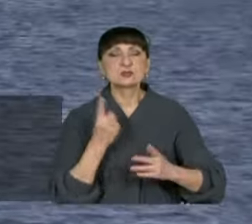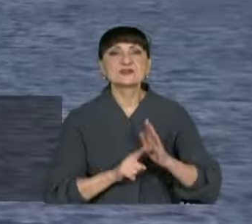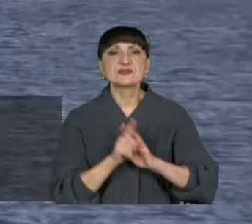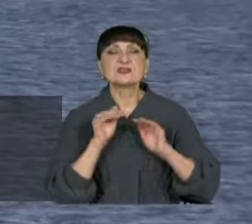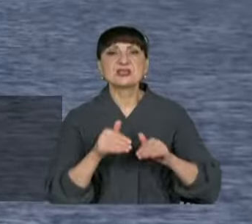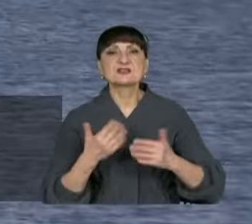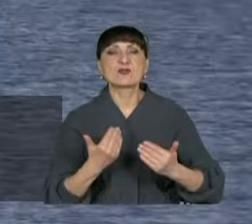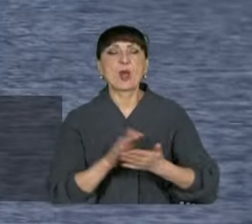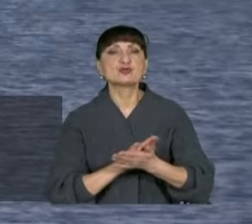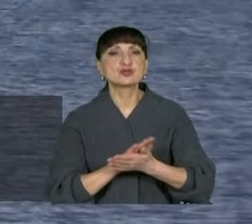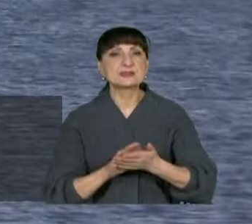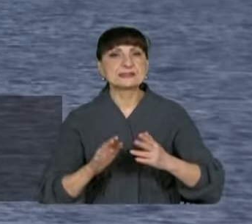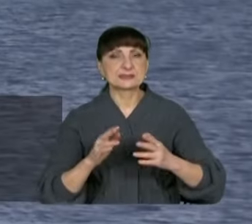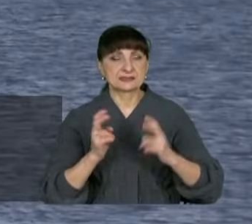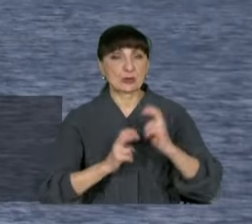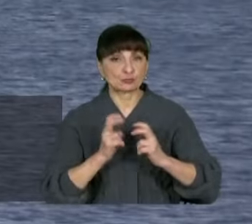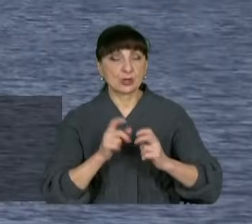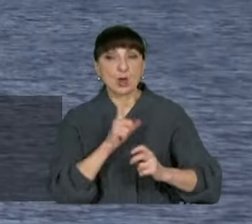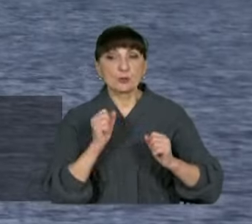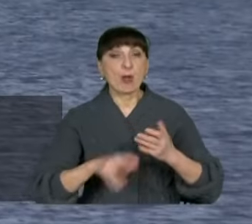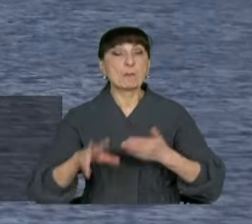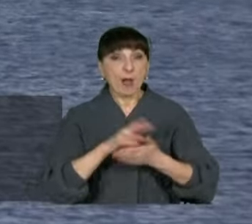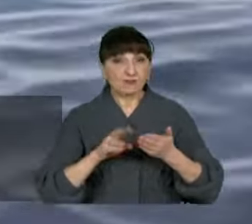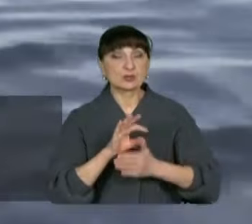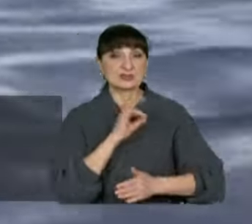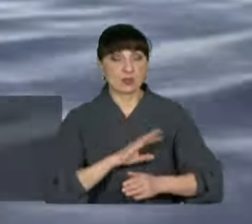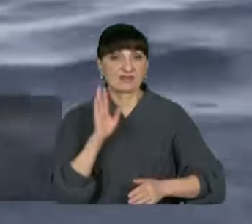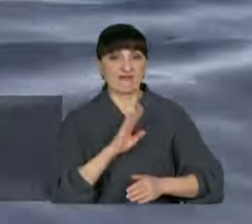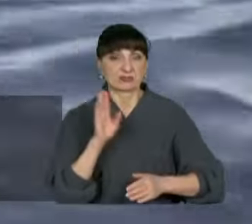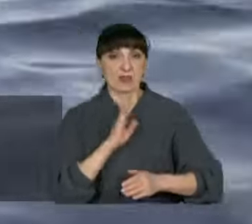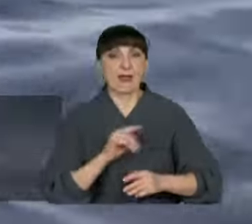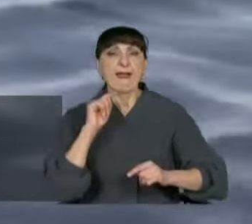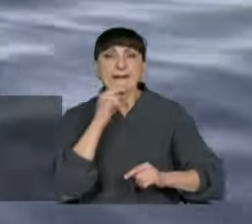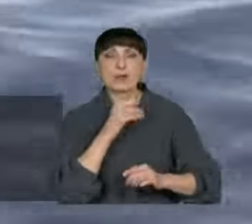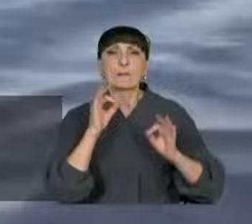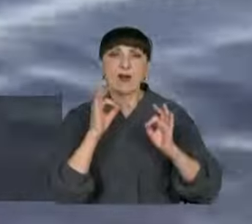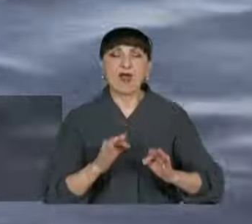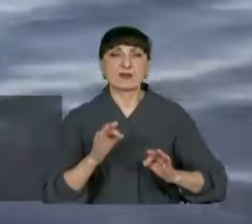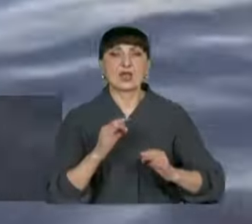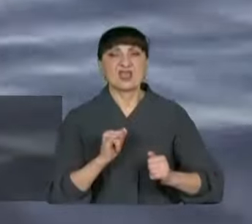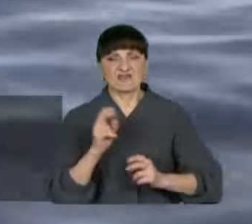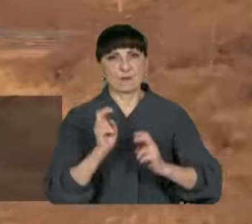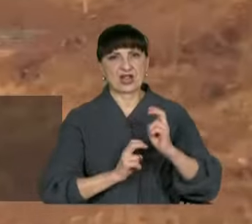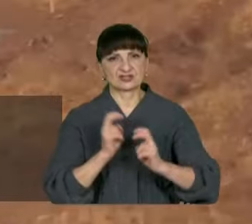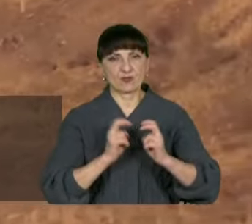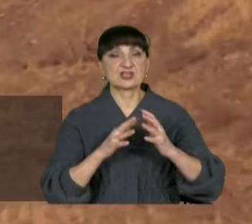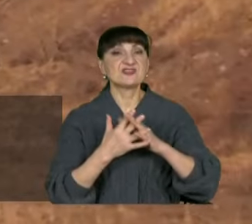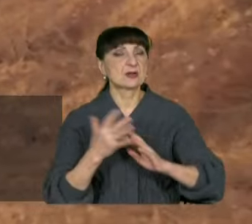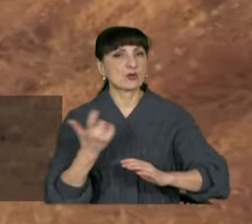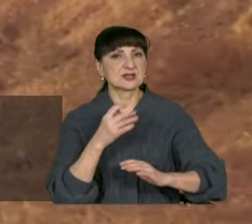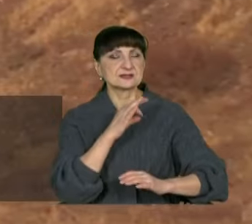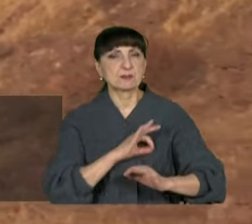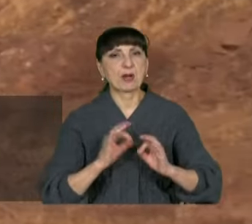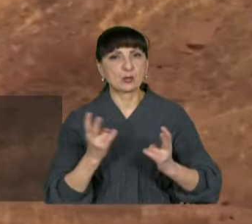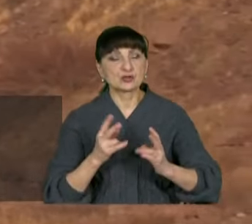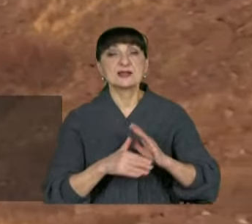современные очистительные сооружения, чтобы люди могли повторно использовать воду. Рационально ее применять следует и в производстве, и в сельском хозяйстве.